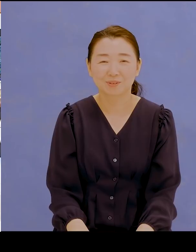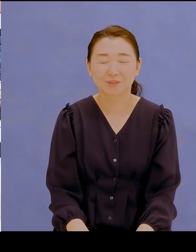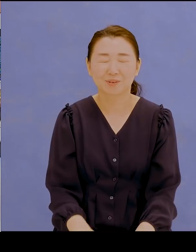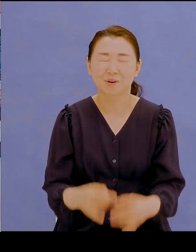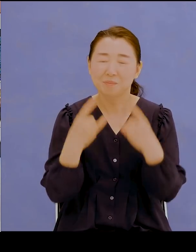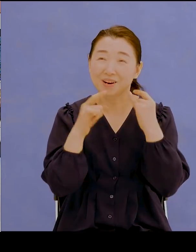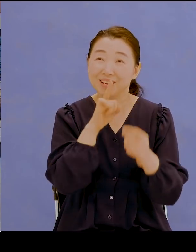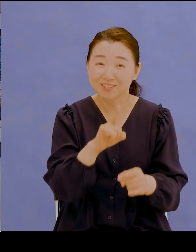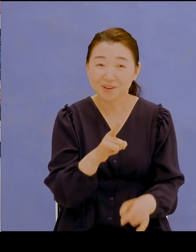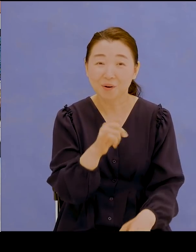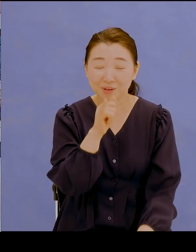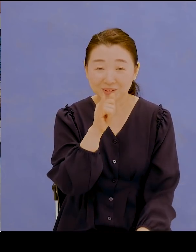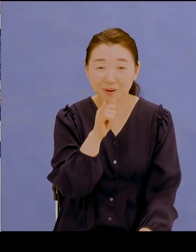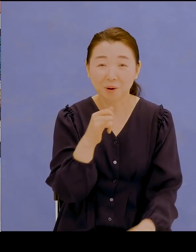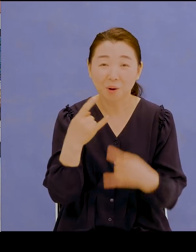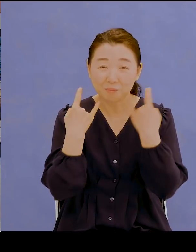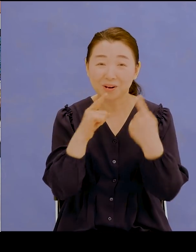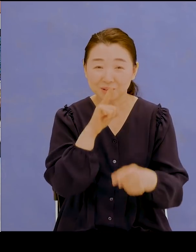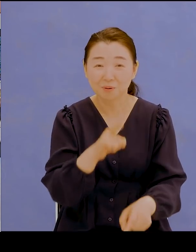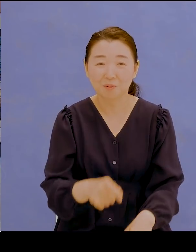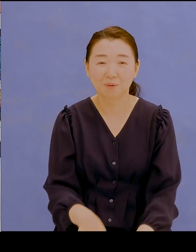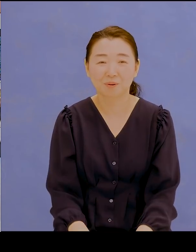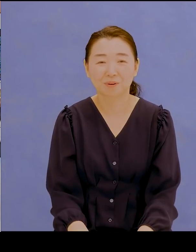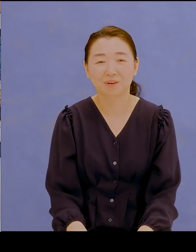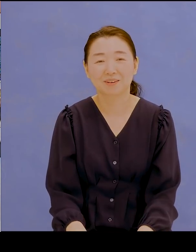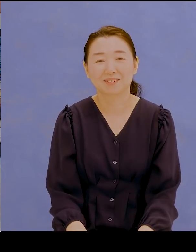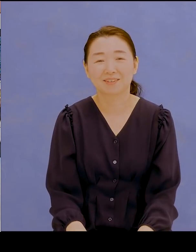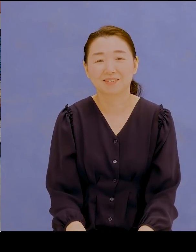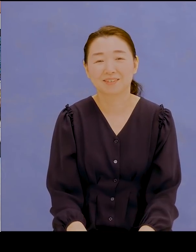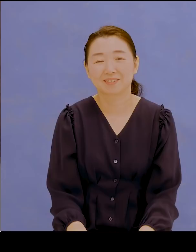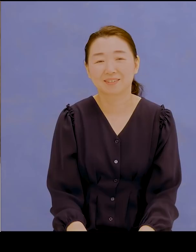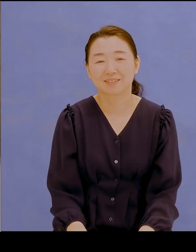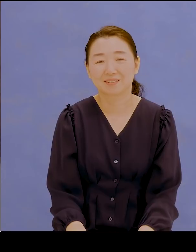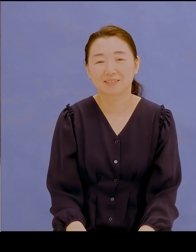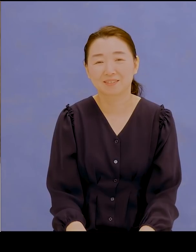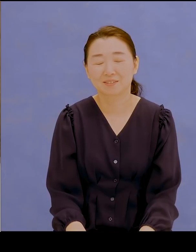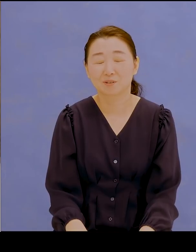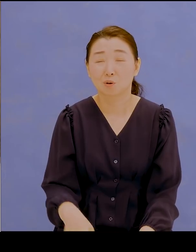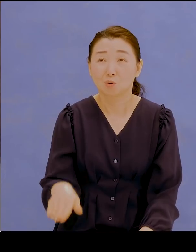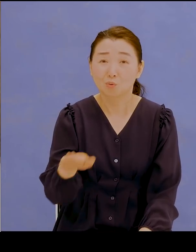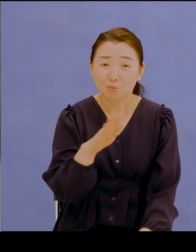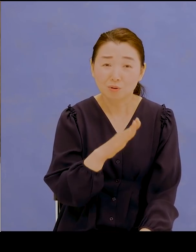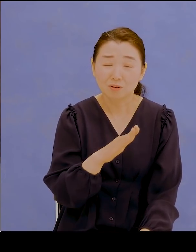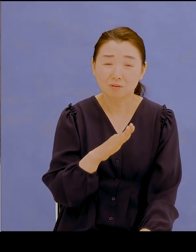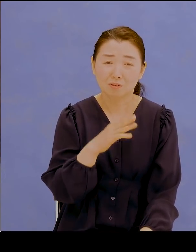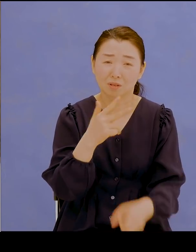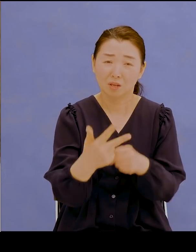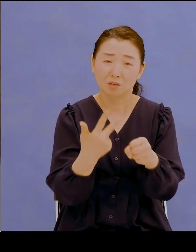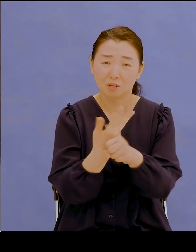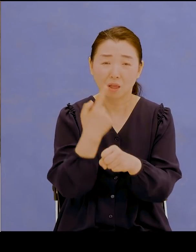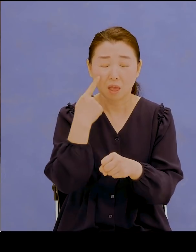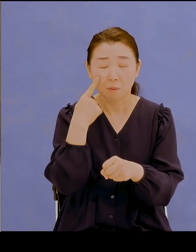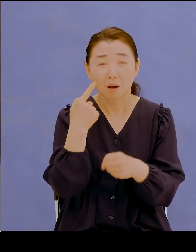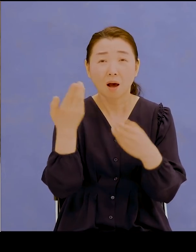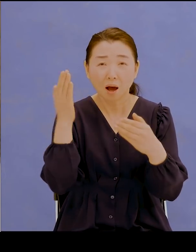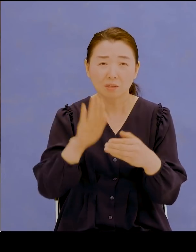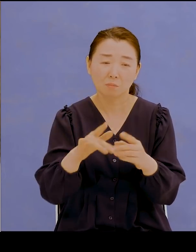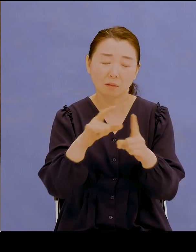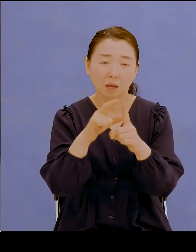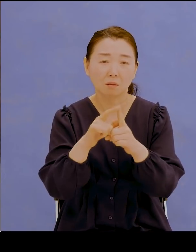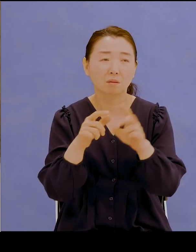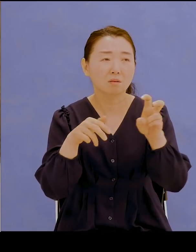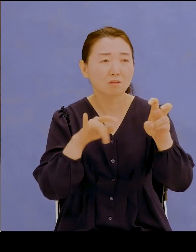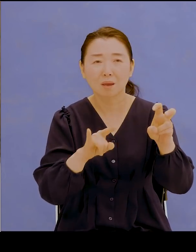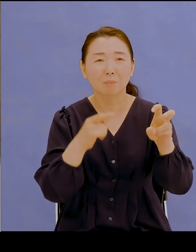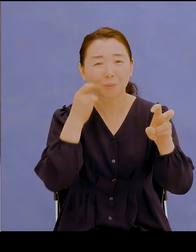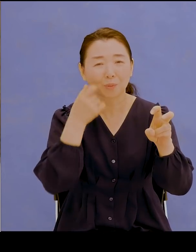예비하셨는지 예. 거기가 불어권이에요. 불어요. 와. 근데 우리는 7년을 해도 그냥 한 20단으로 돌려받기로 이렇게 그래도 또 말이